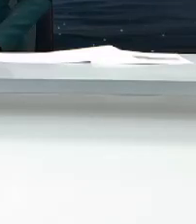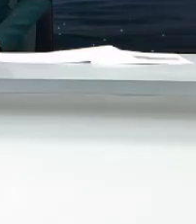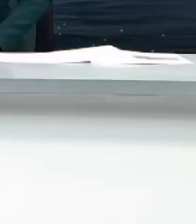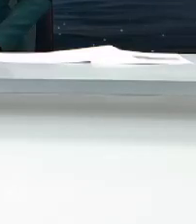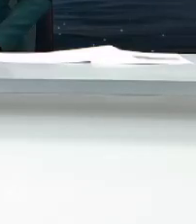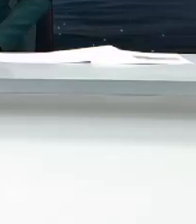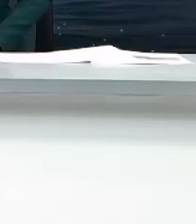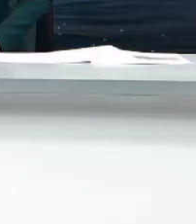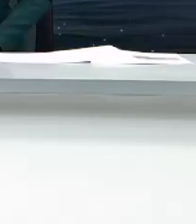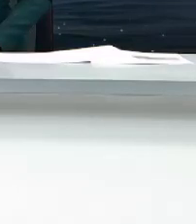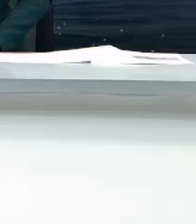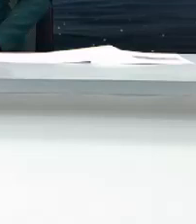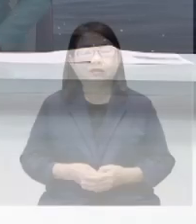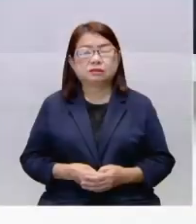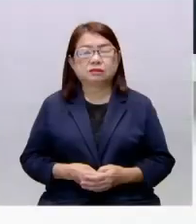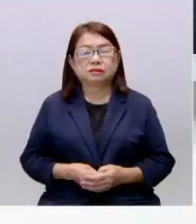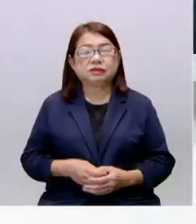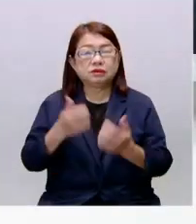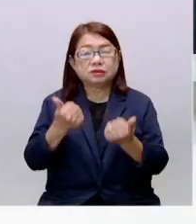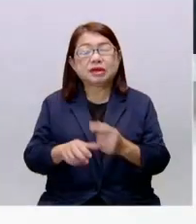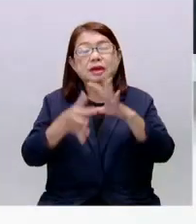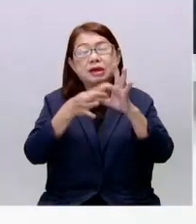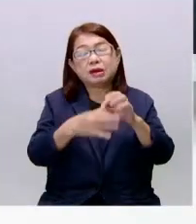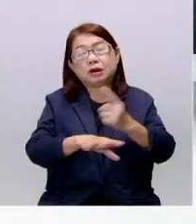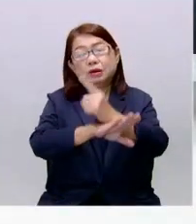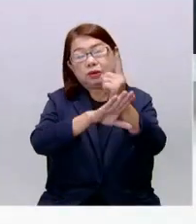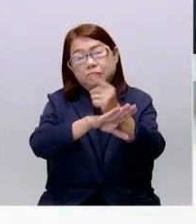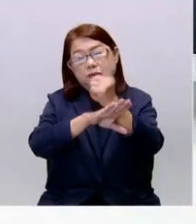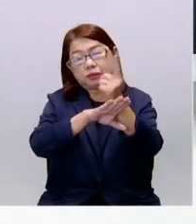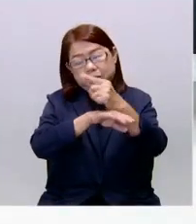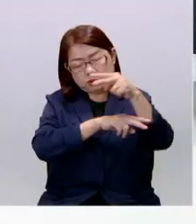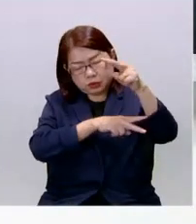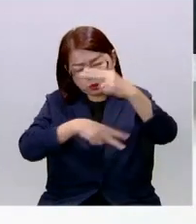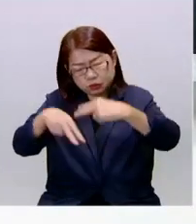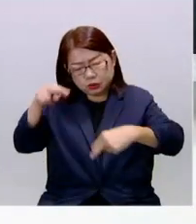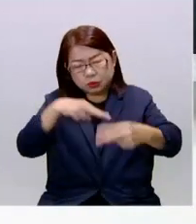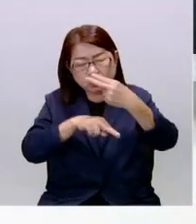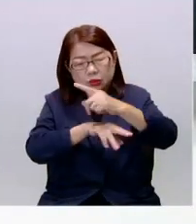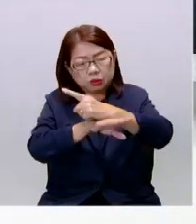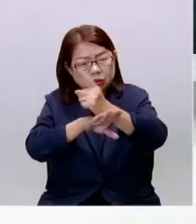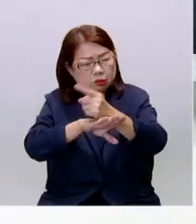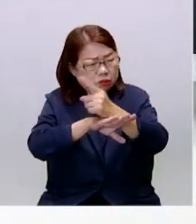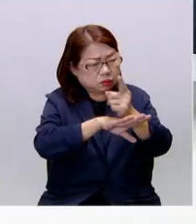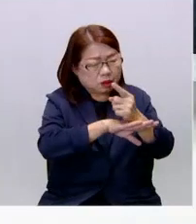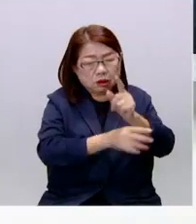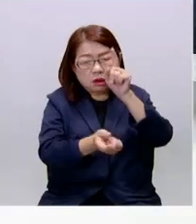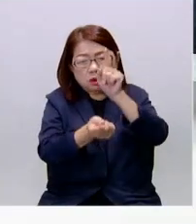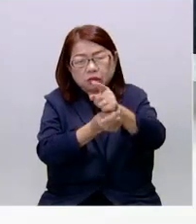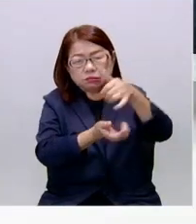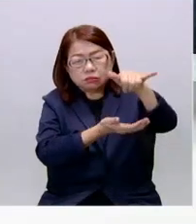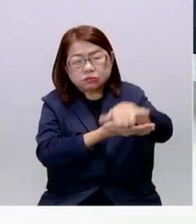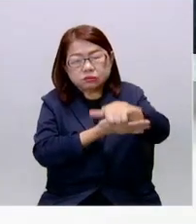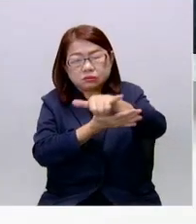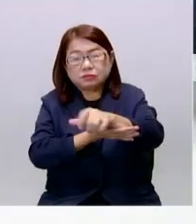ายขณะเดียวกันนะคะทางด้านของเฮลิคอปเตอร์ค่ะก็มีการบินสำรวจในหลายพื้นที่นะคะแล้วก็พบร่างของผู้เสียชีวิตเ